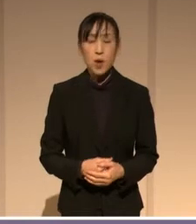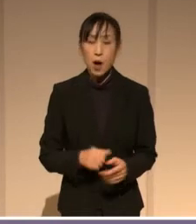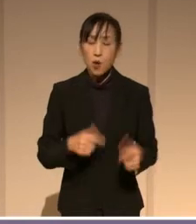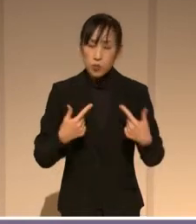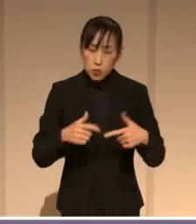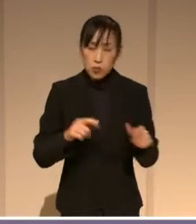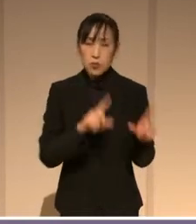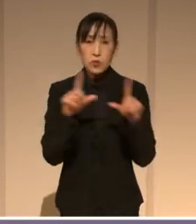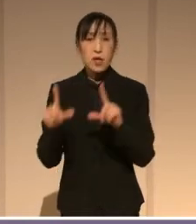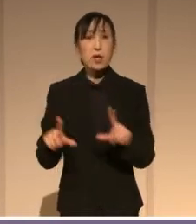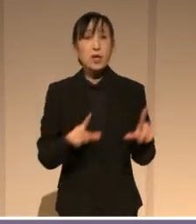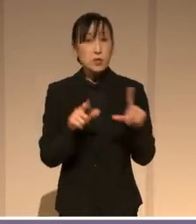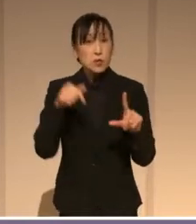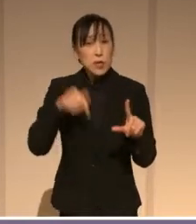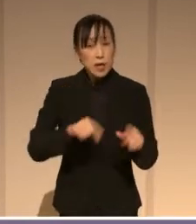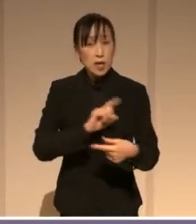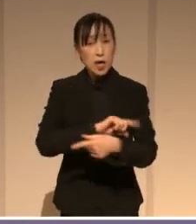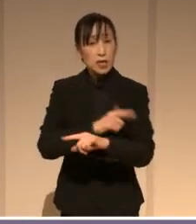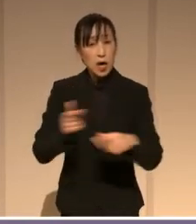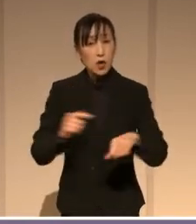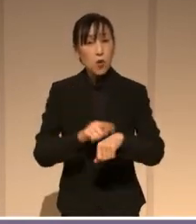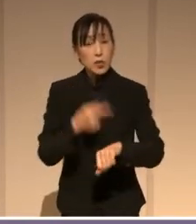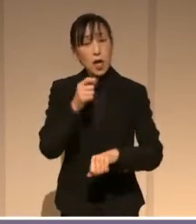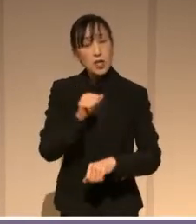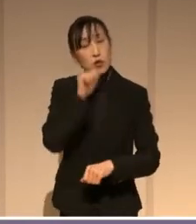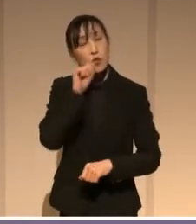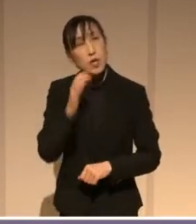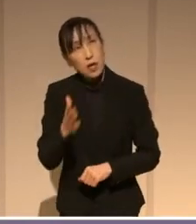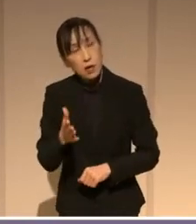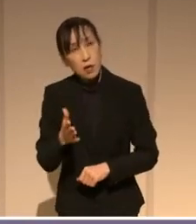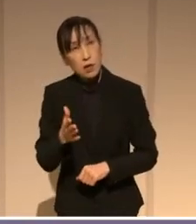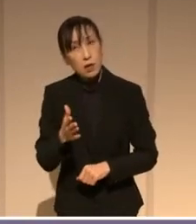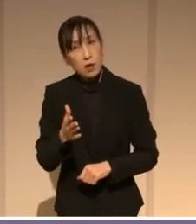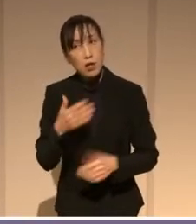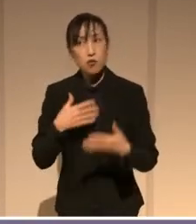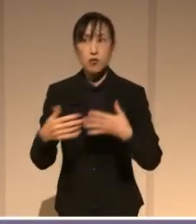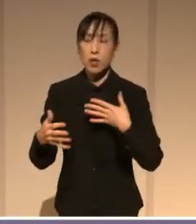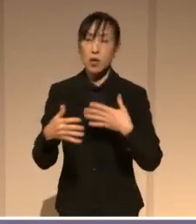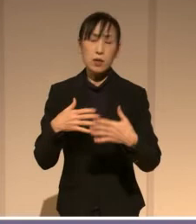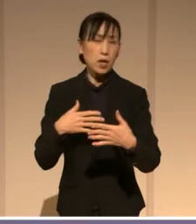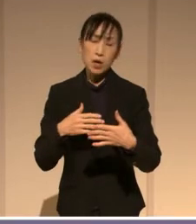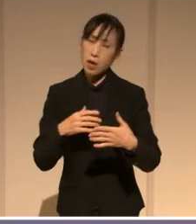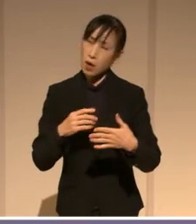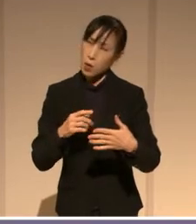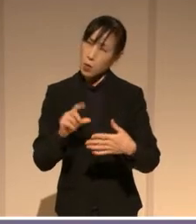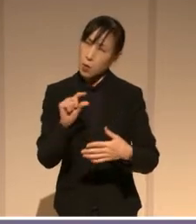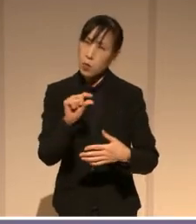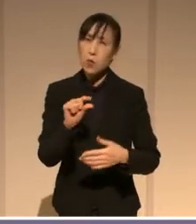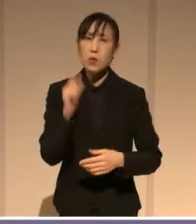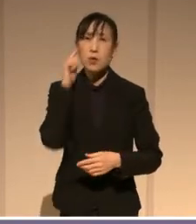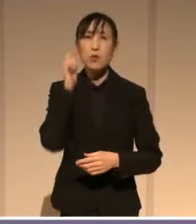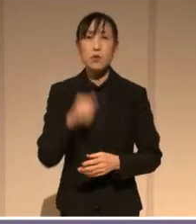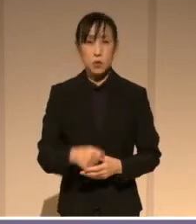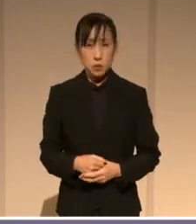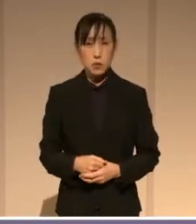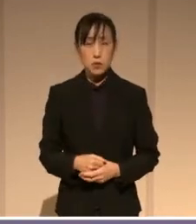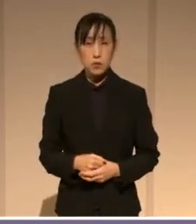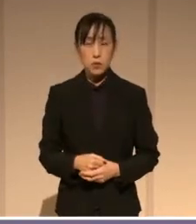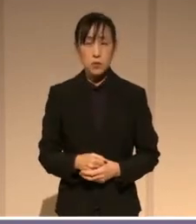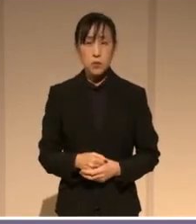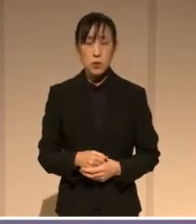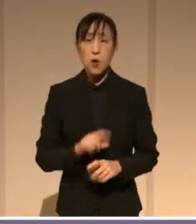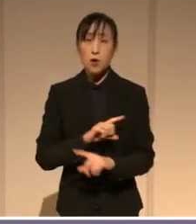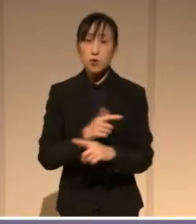思うきっかけとか経験でないと思うんですけどそういうなんかこう多様性っていいな